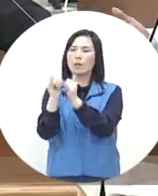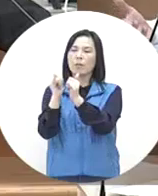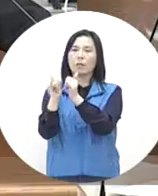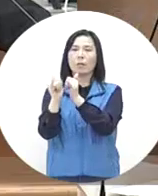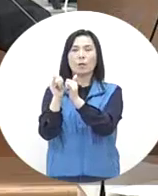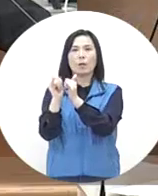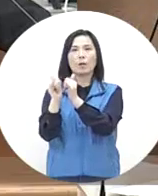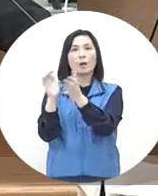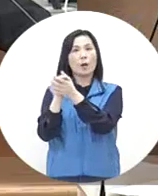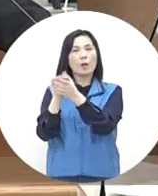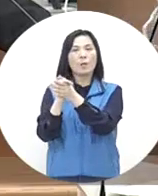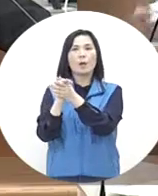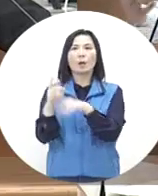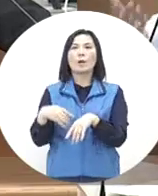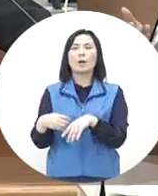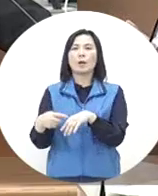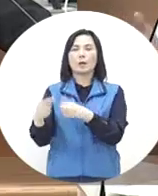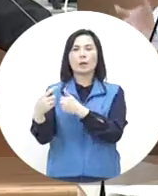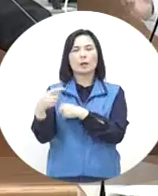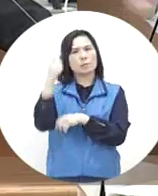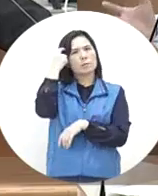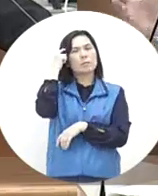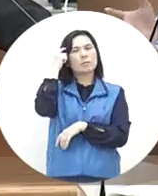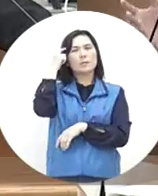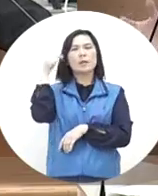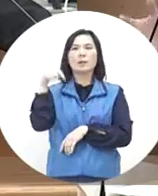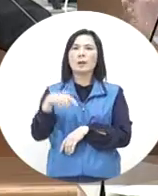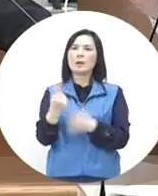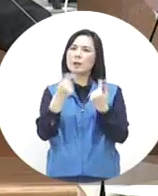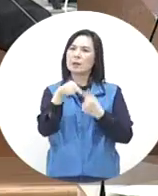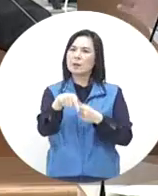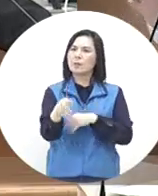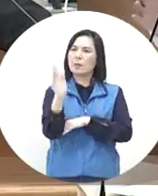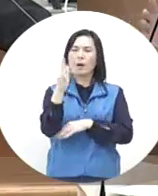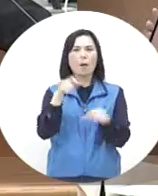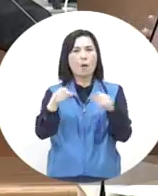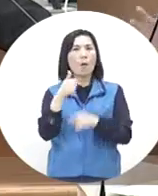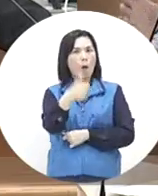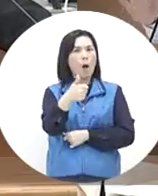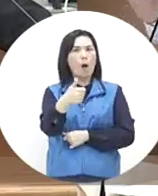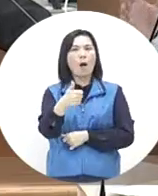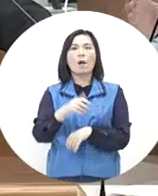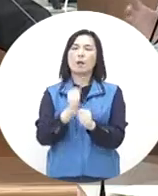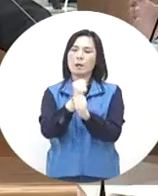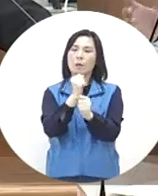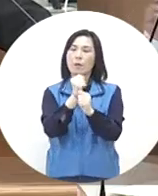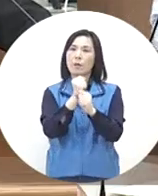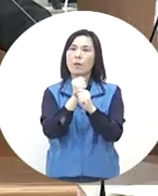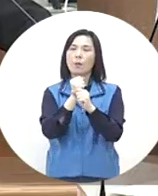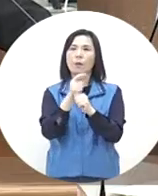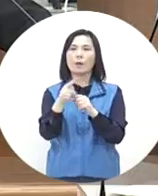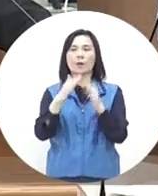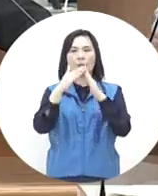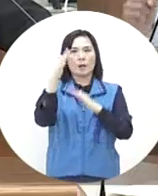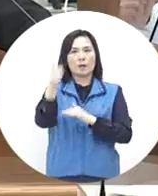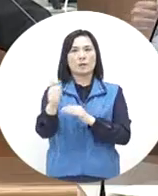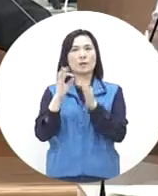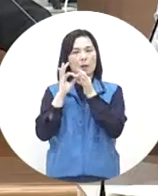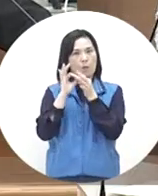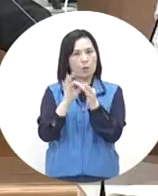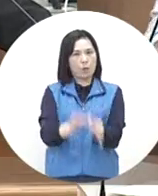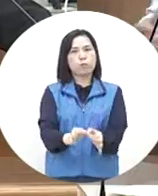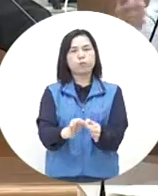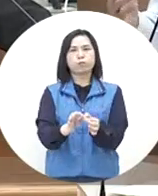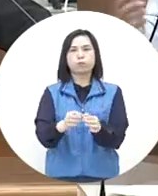友们，包括我自己的选民，都认为说，像这么好的政策，如果要推动的话，市长一定要继续来连